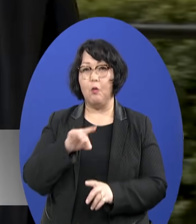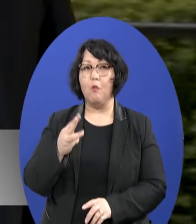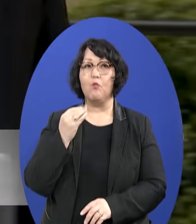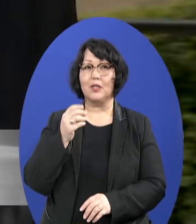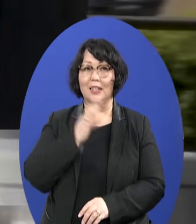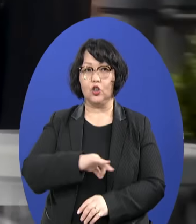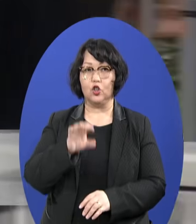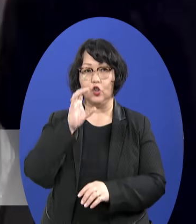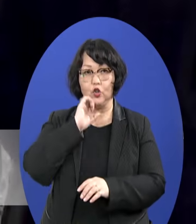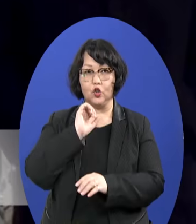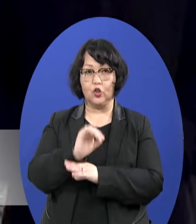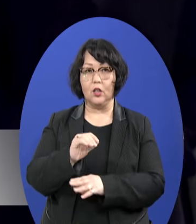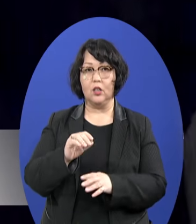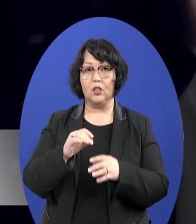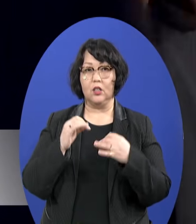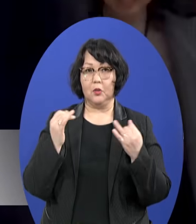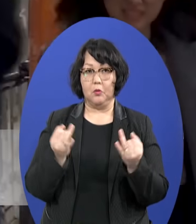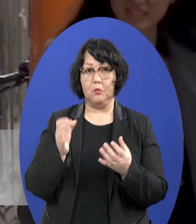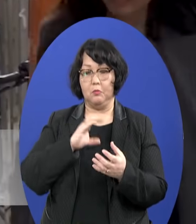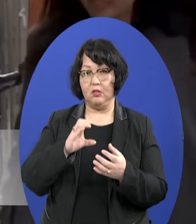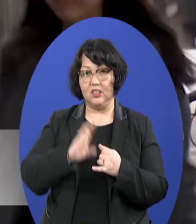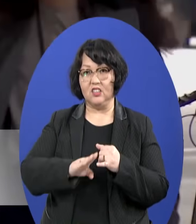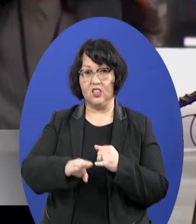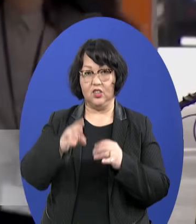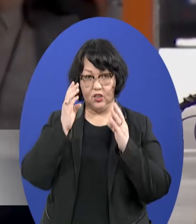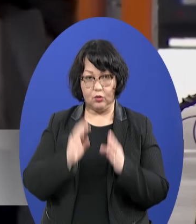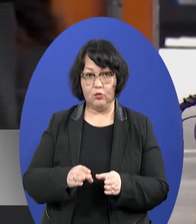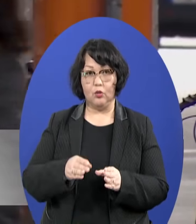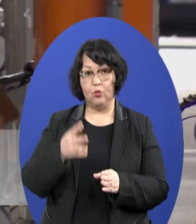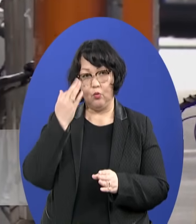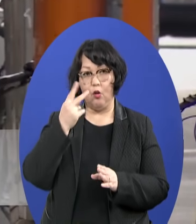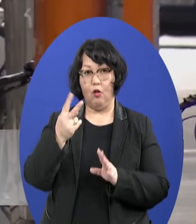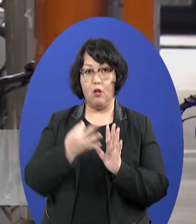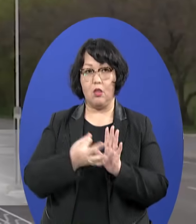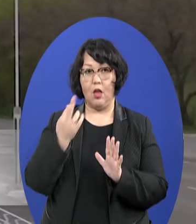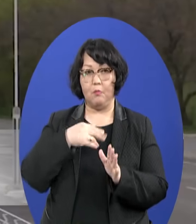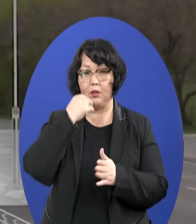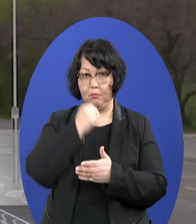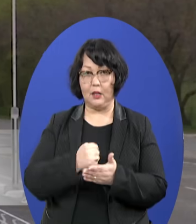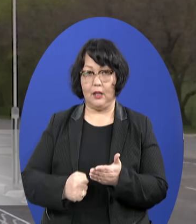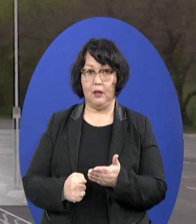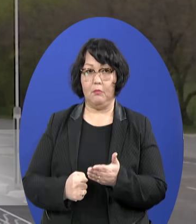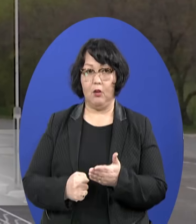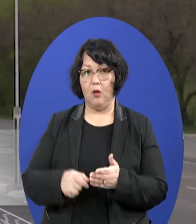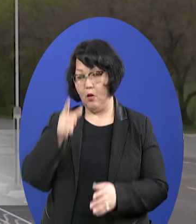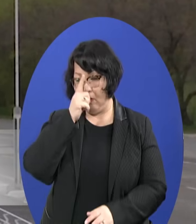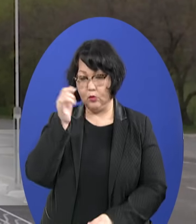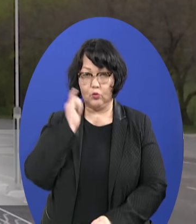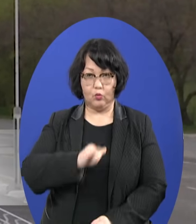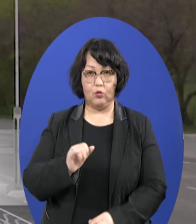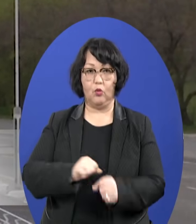төлөөлдөг парламентын байгууллага болох Бундесрат эцсийн шийдвэрийг ирэх сарын 28-нд батлах юм байна. Харин Орос улбаны